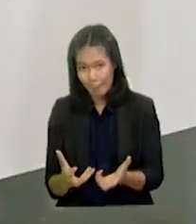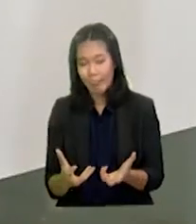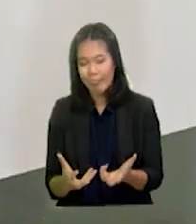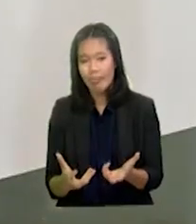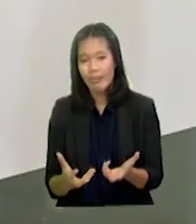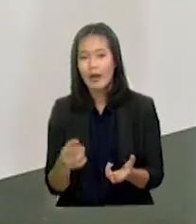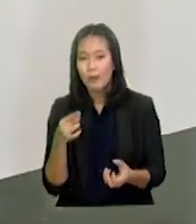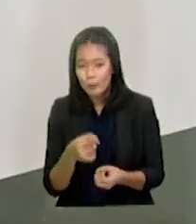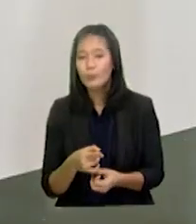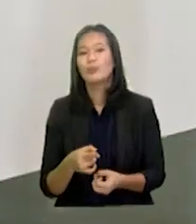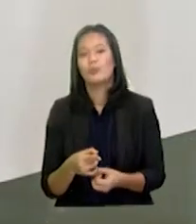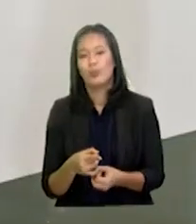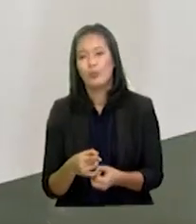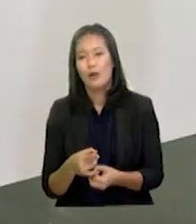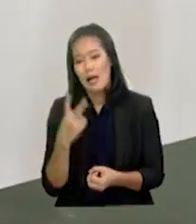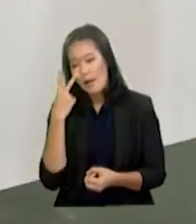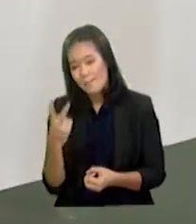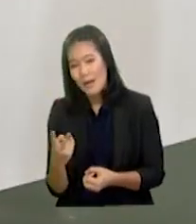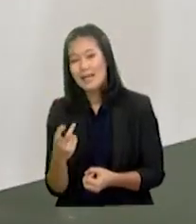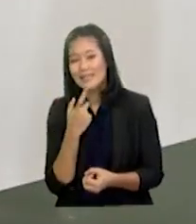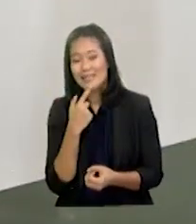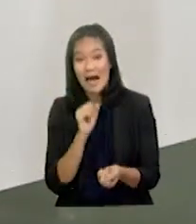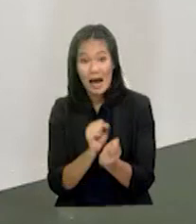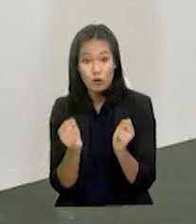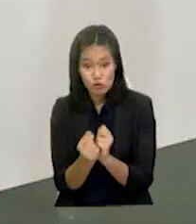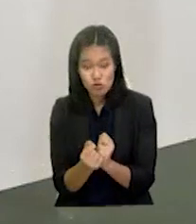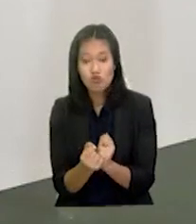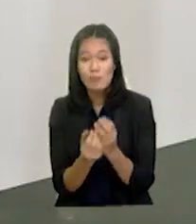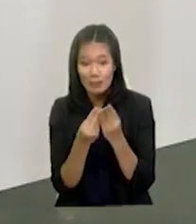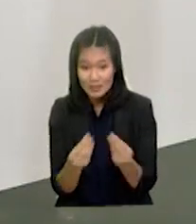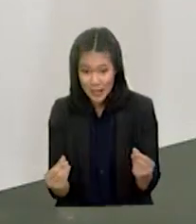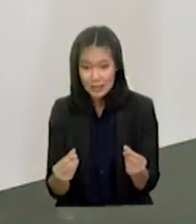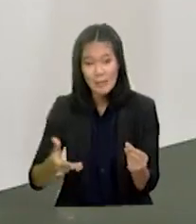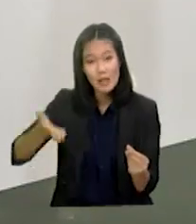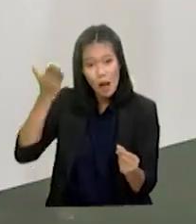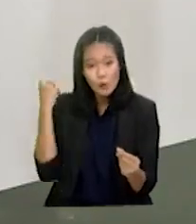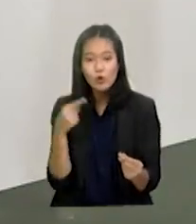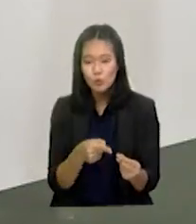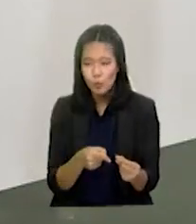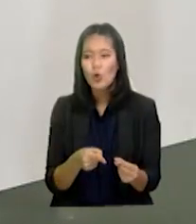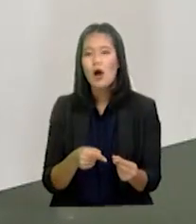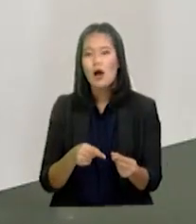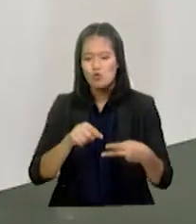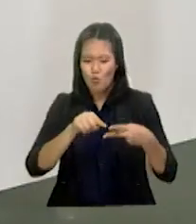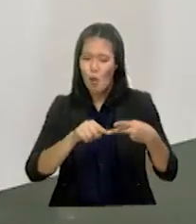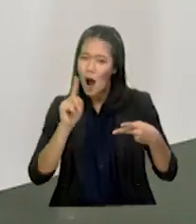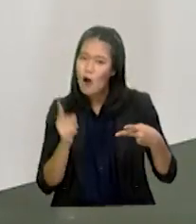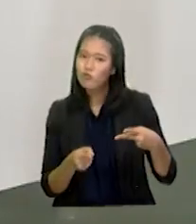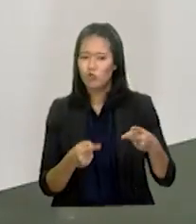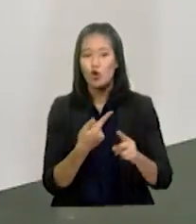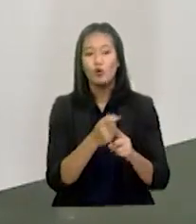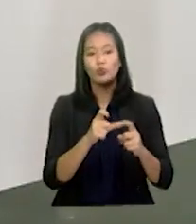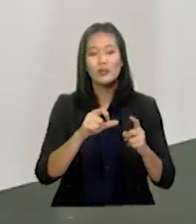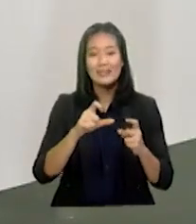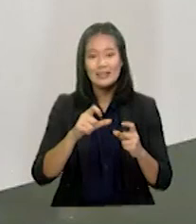dan dalam konteks penyelesaian pelanggaran HAM yang berat di masa lalu, tentu harus ada dua komponen. Jangan